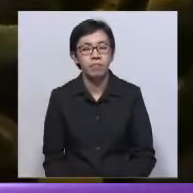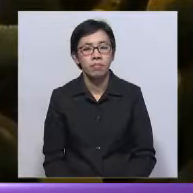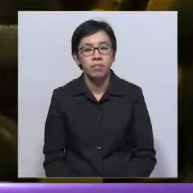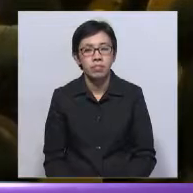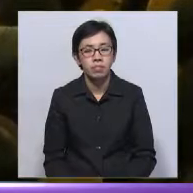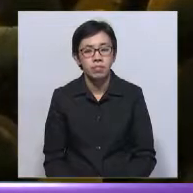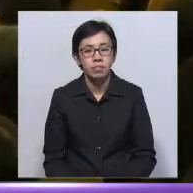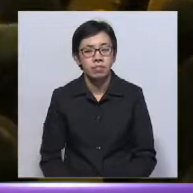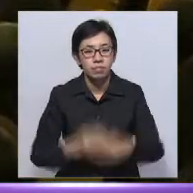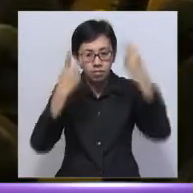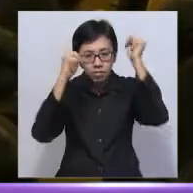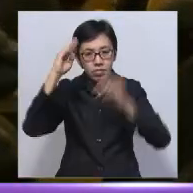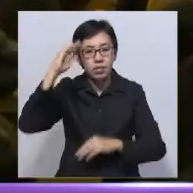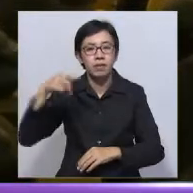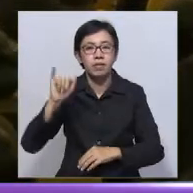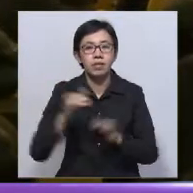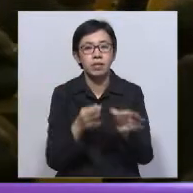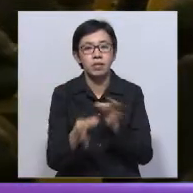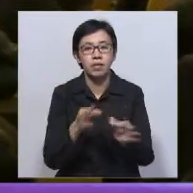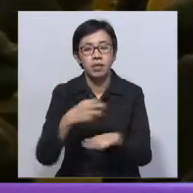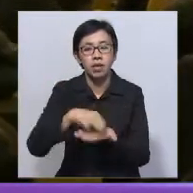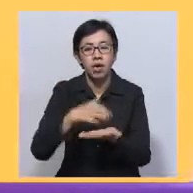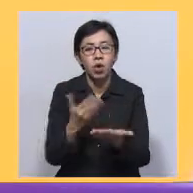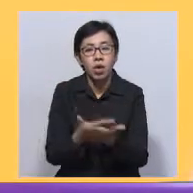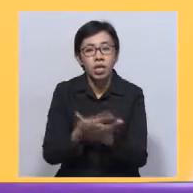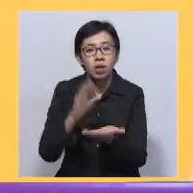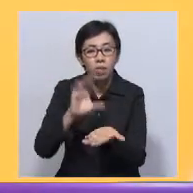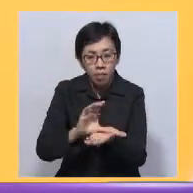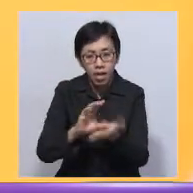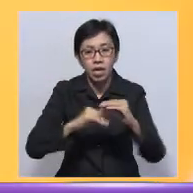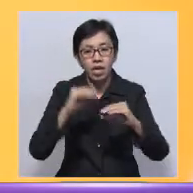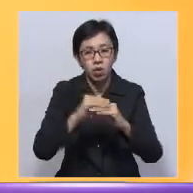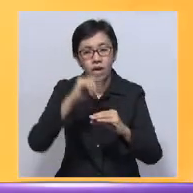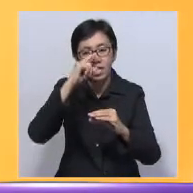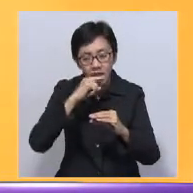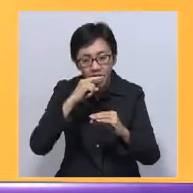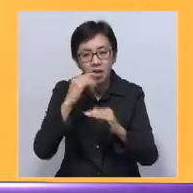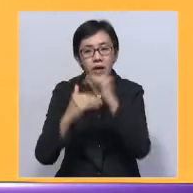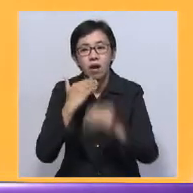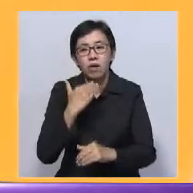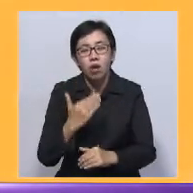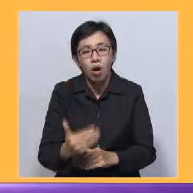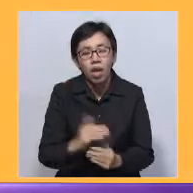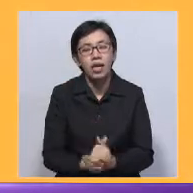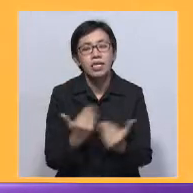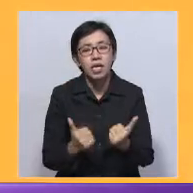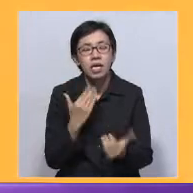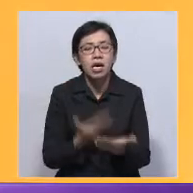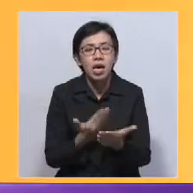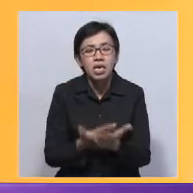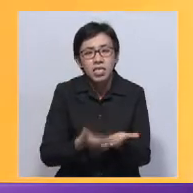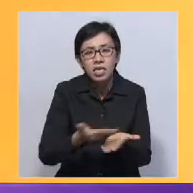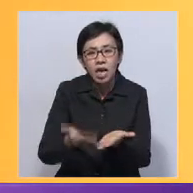านพลเอกประยุทธ์จันทร์โอชานายกรัฐมนตรีชี้แจงการใช้จ่ายงบประมาณในโครงการไทยนิยมยั่งยืนที่กำลังถูกวิ